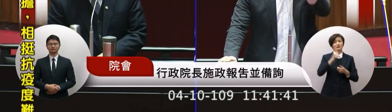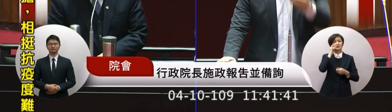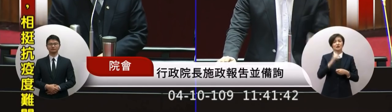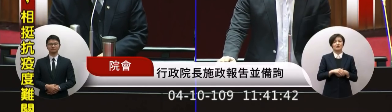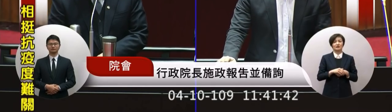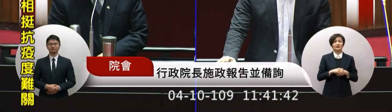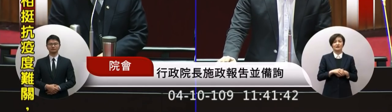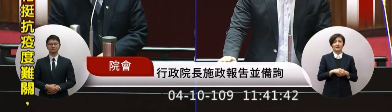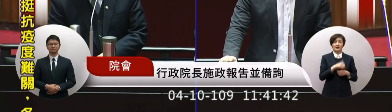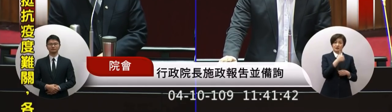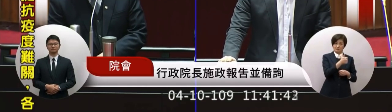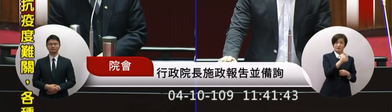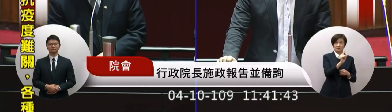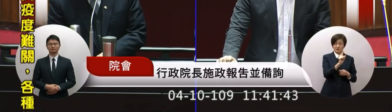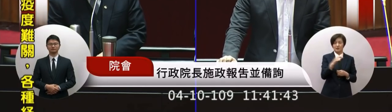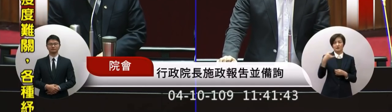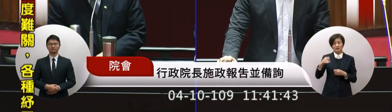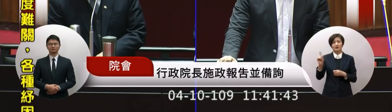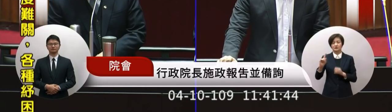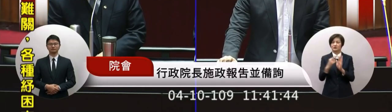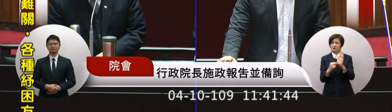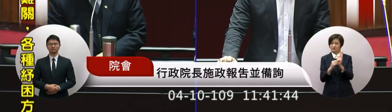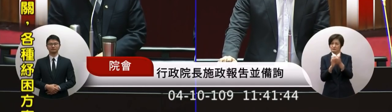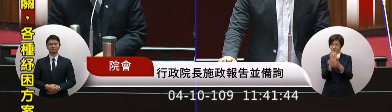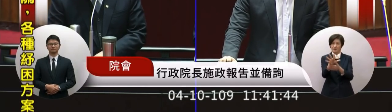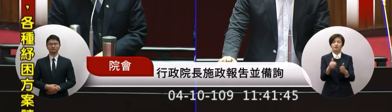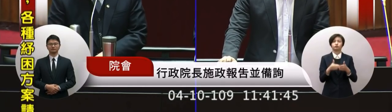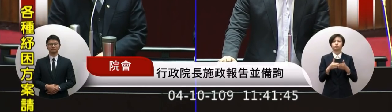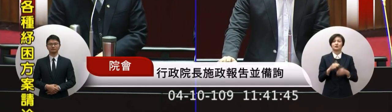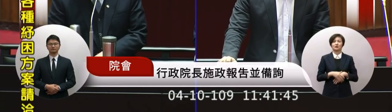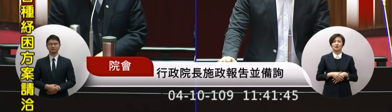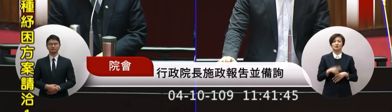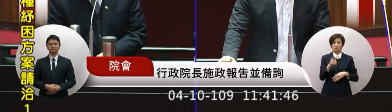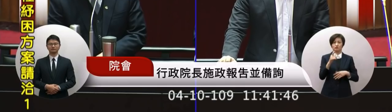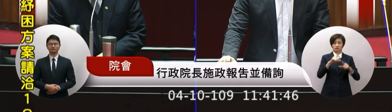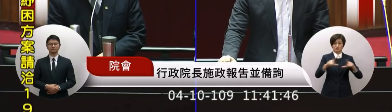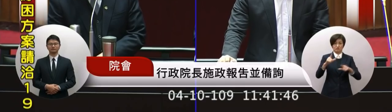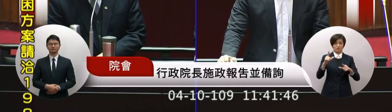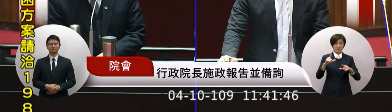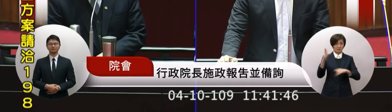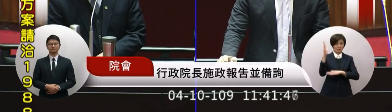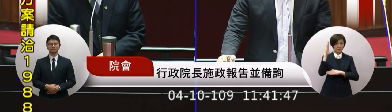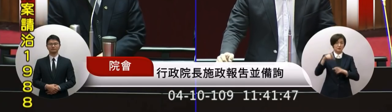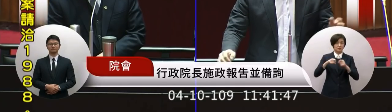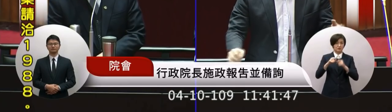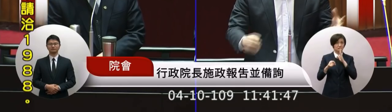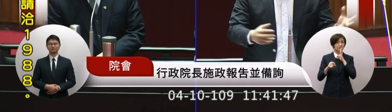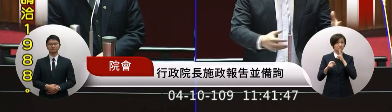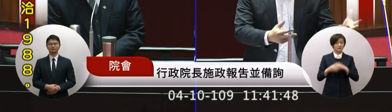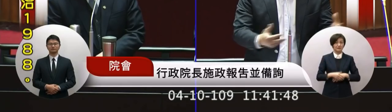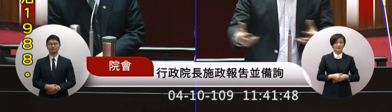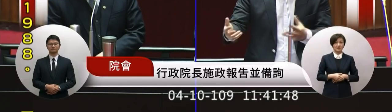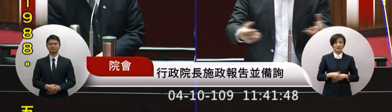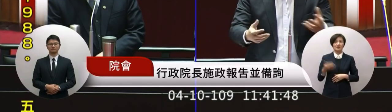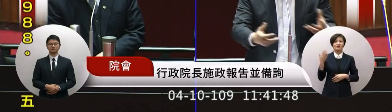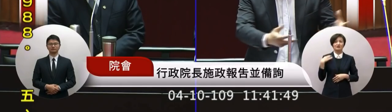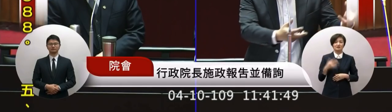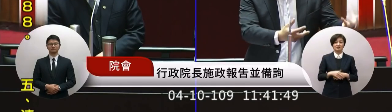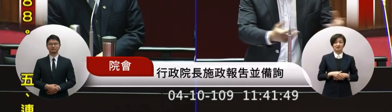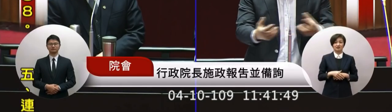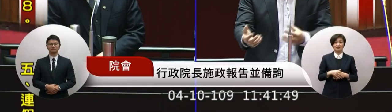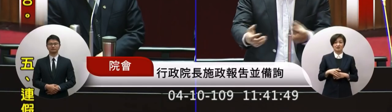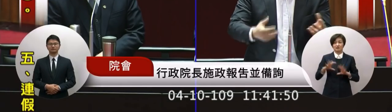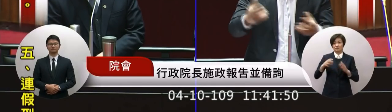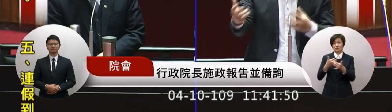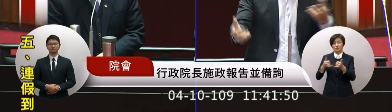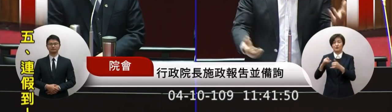讲一个，包括这是部长我想任内一个重大的政策之一嘛。那过去吼、哦、可能因为啊哪会提啊，这个